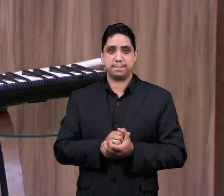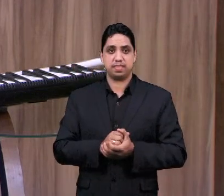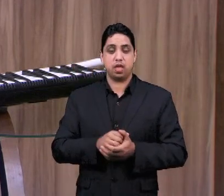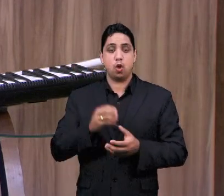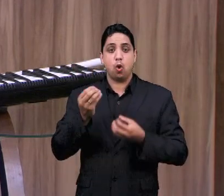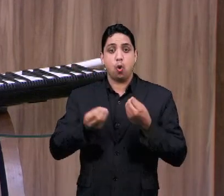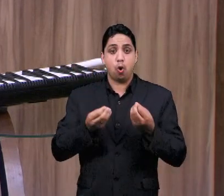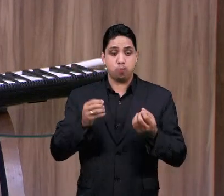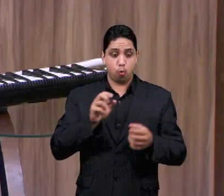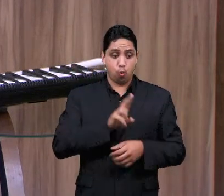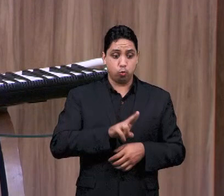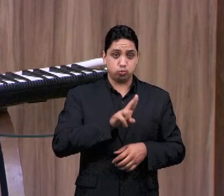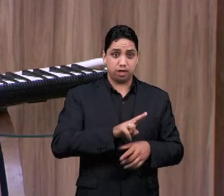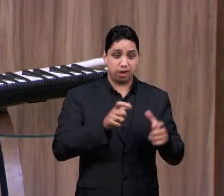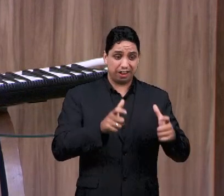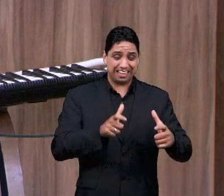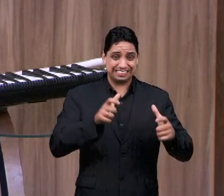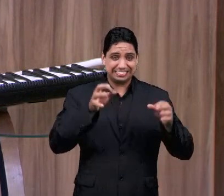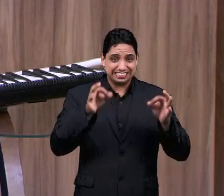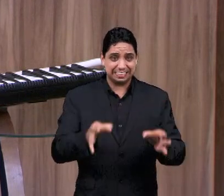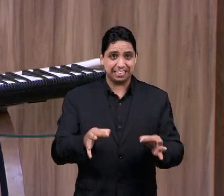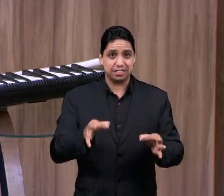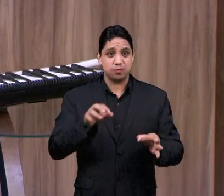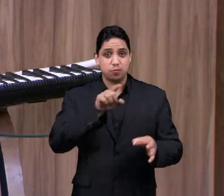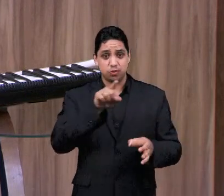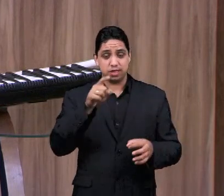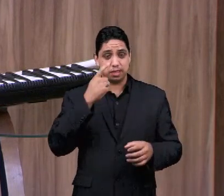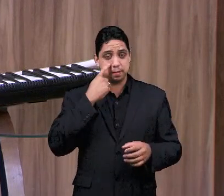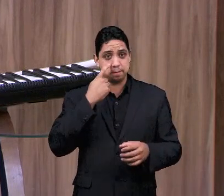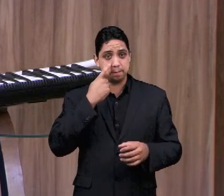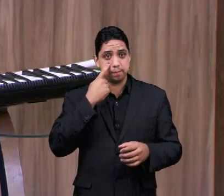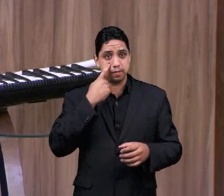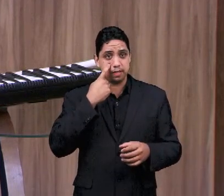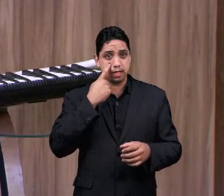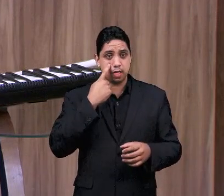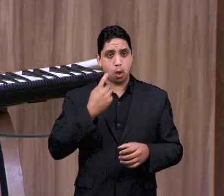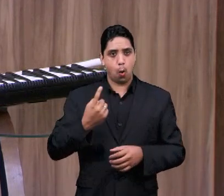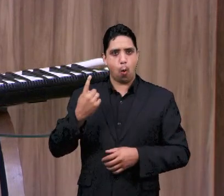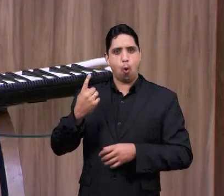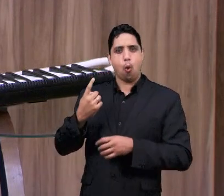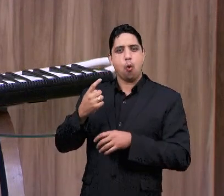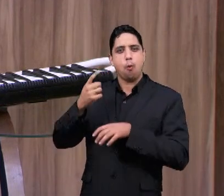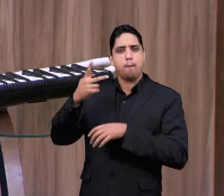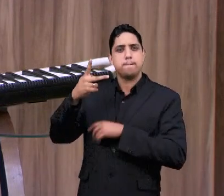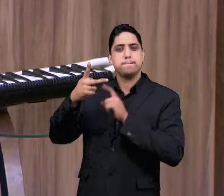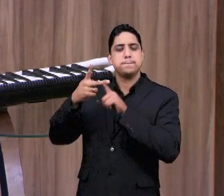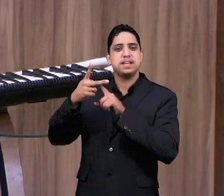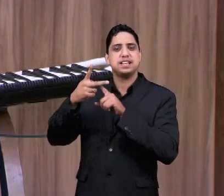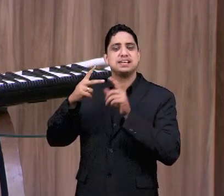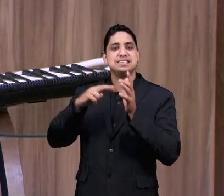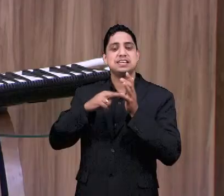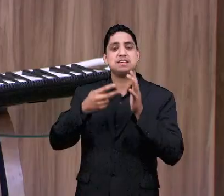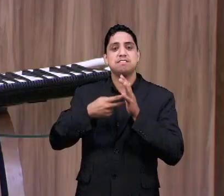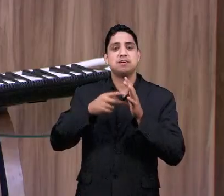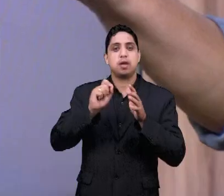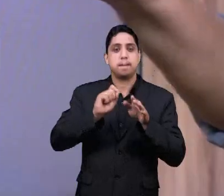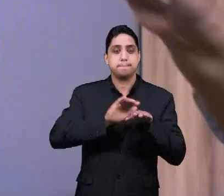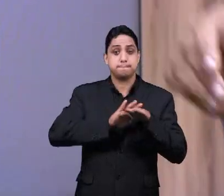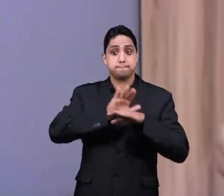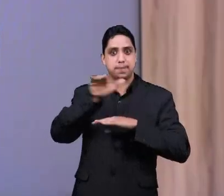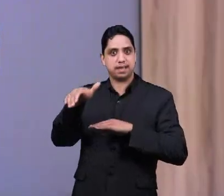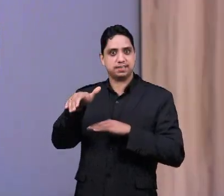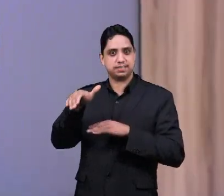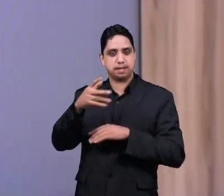à trouver les touches. Et vous allez aussi vous apercevoir un P pour faire un passage.